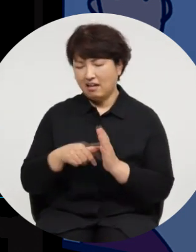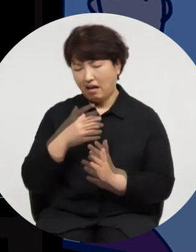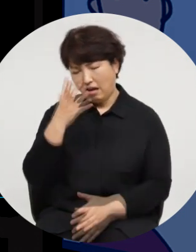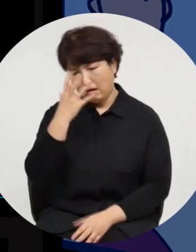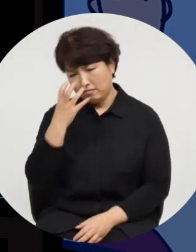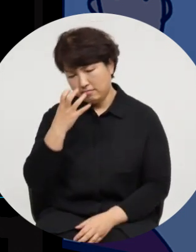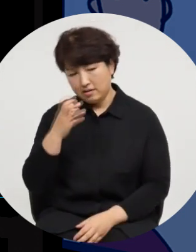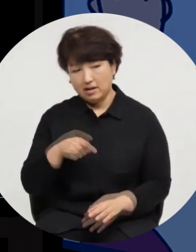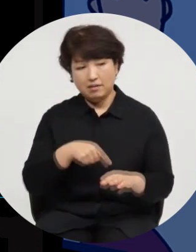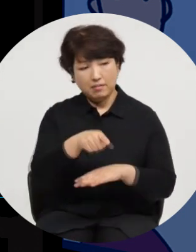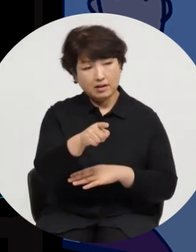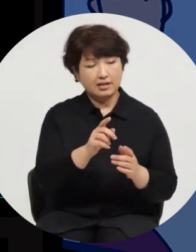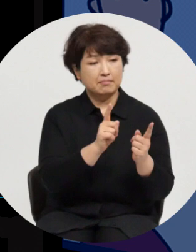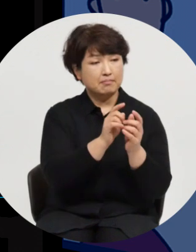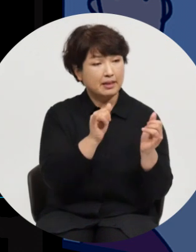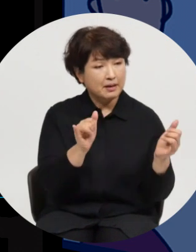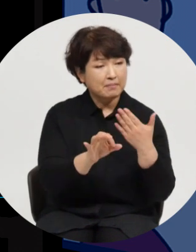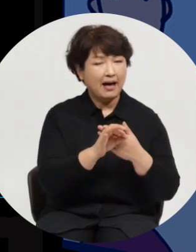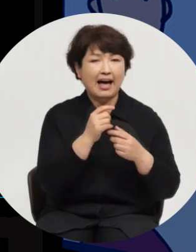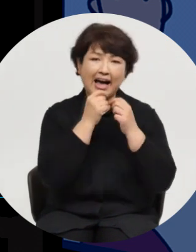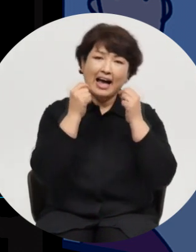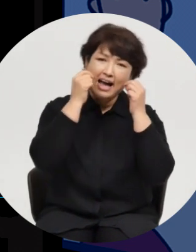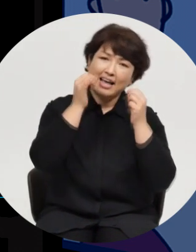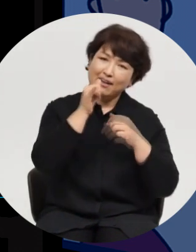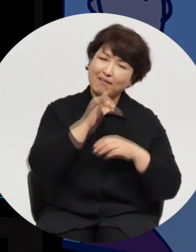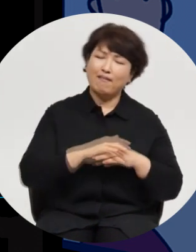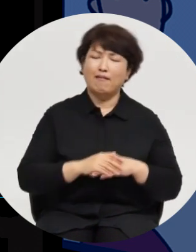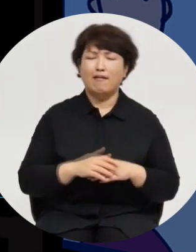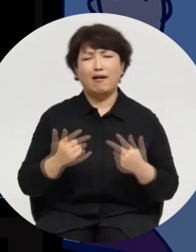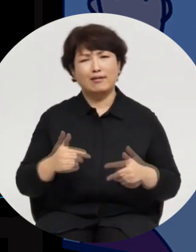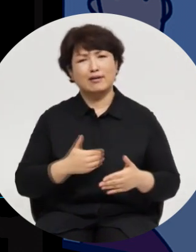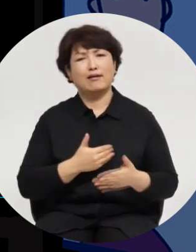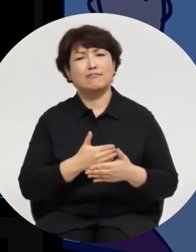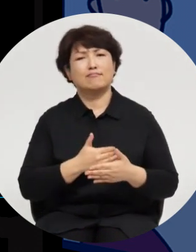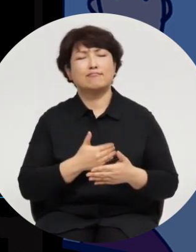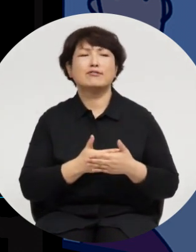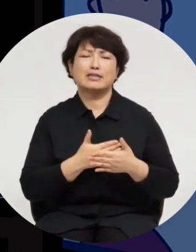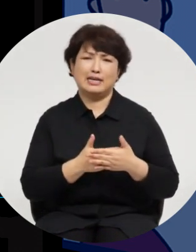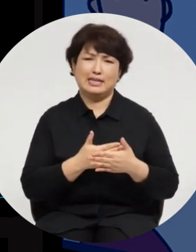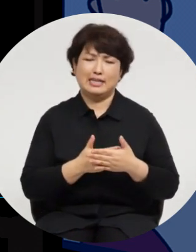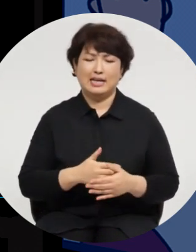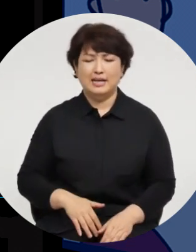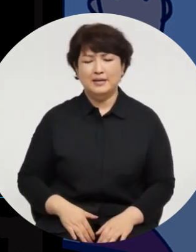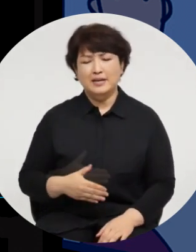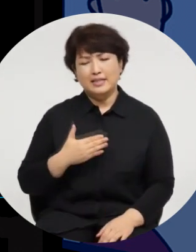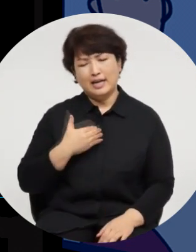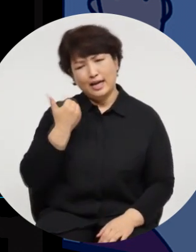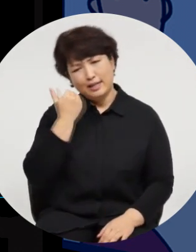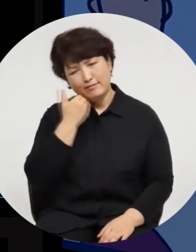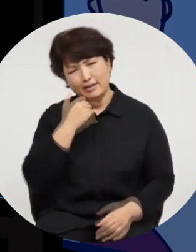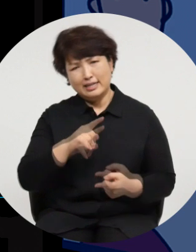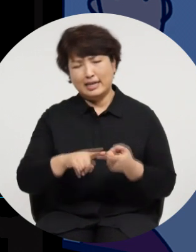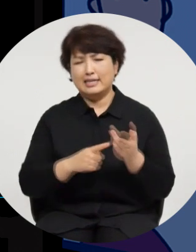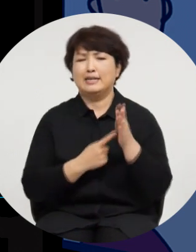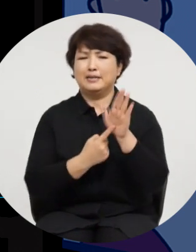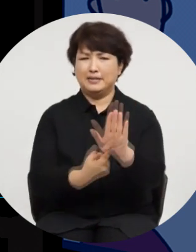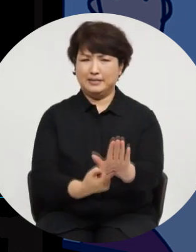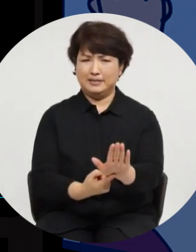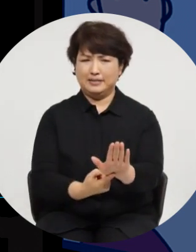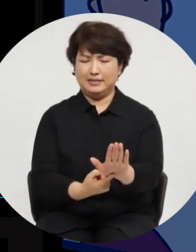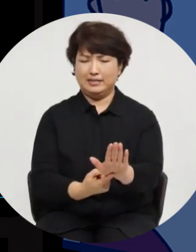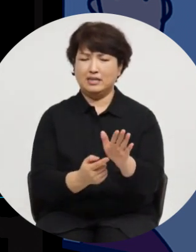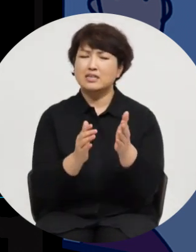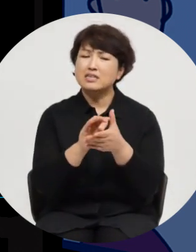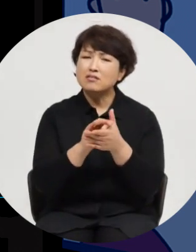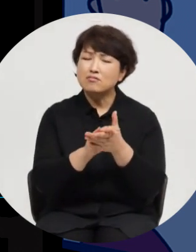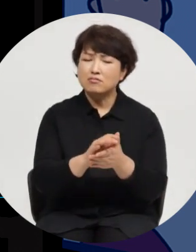주고 주법에 대해 항상 불안 이에요 몇 년째 데친 당할 리더 친구도 아무렇 세상을